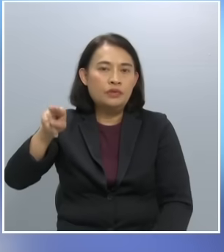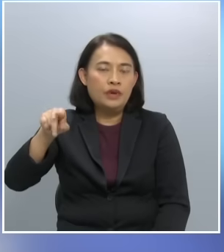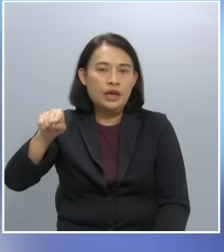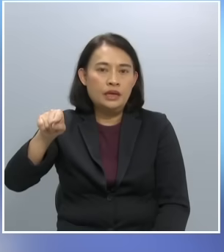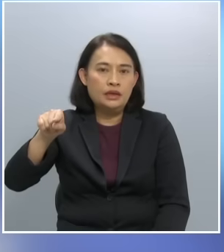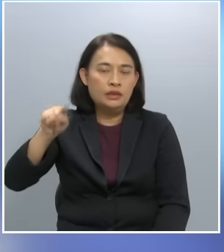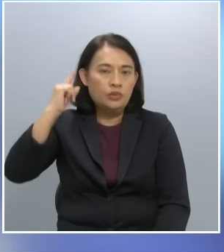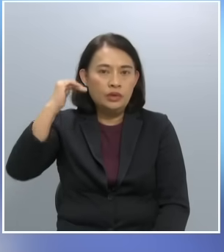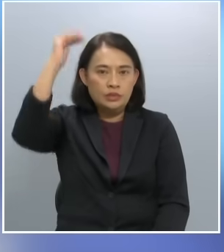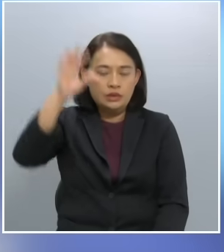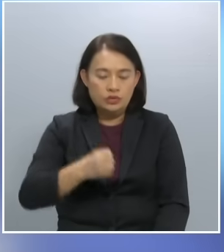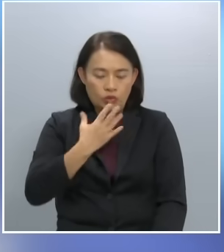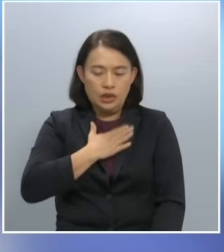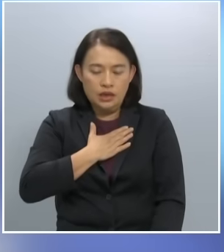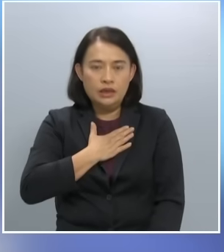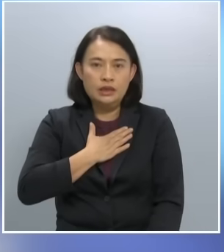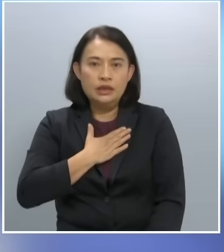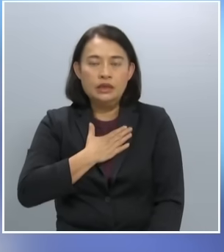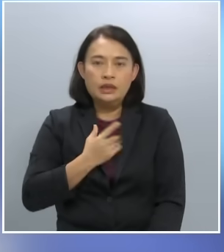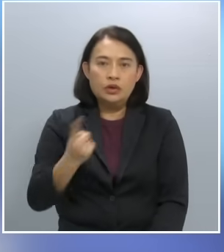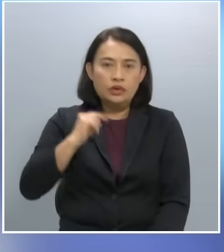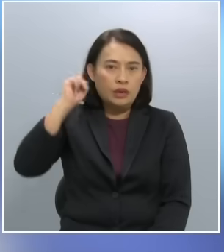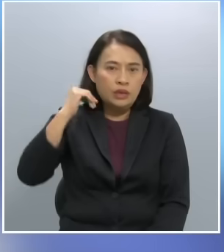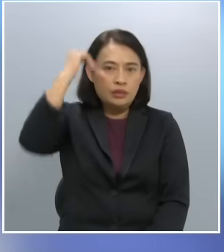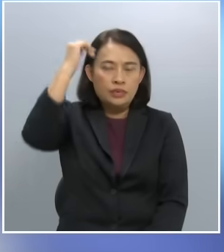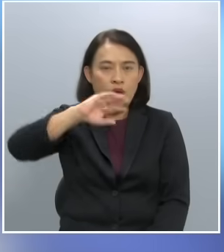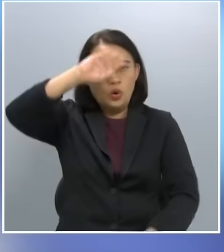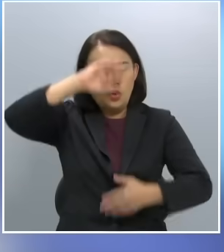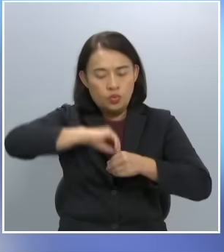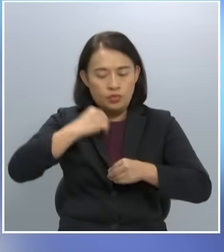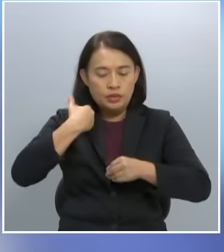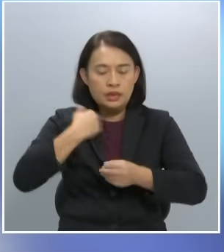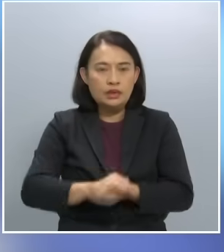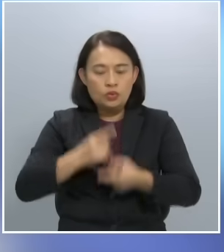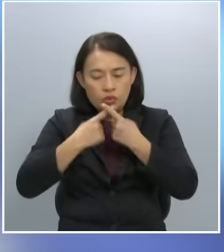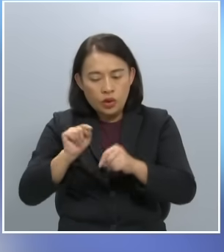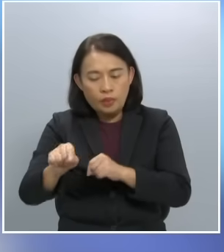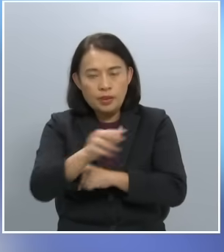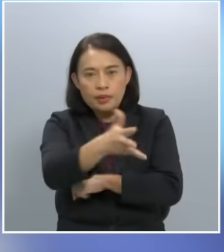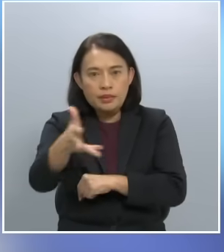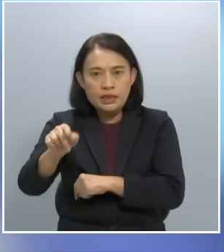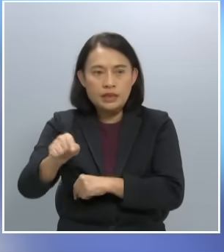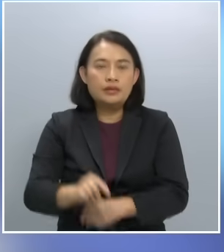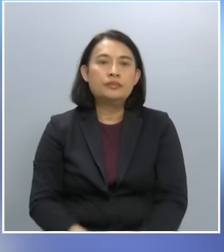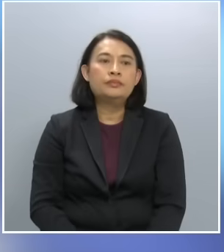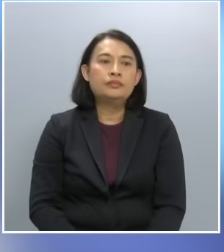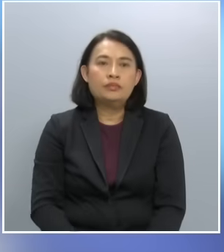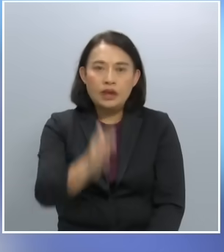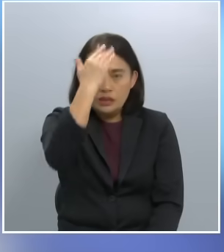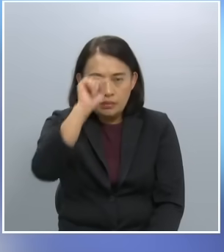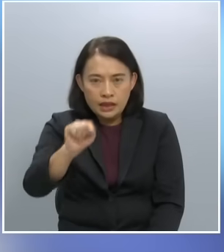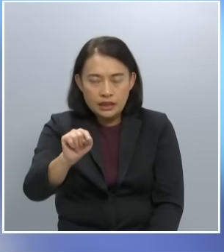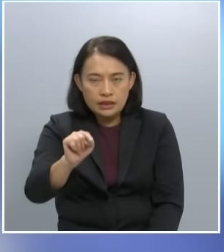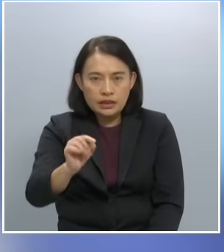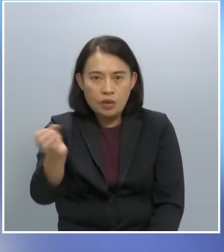ถ้าทีดูตกใจเาถามหนูว่าพี่สาวหนูมีโรคประจำตัวมั้ยหนูก็ตอบไปว่าไม่มีนะพี่จากนั้นเนี่ยเขาก็บอก